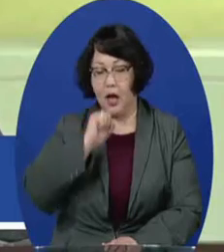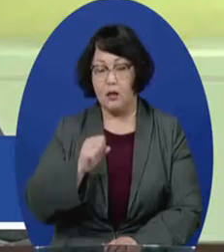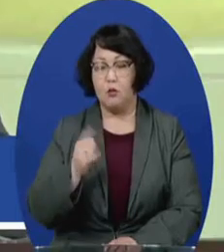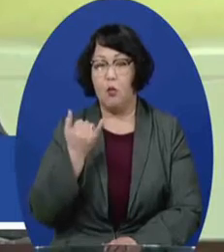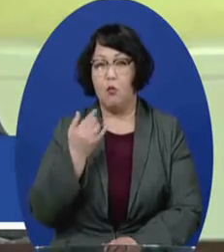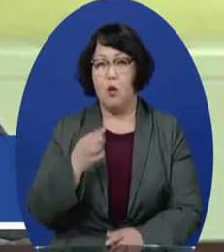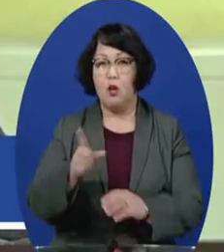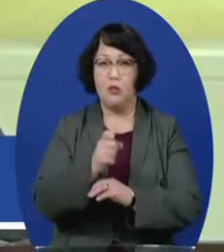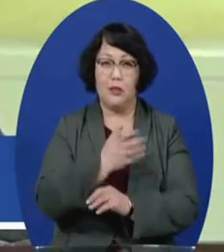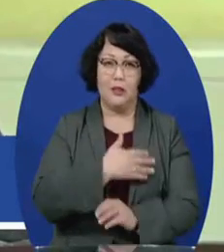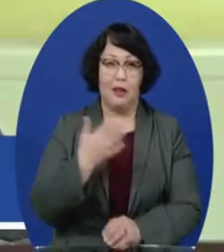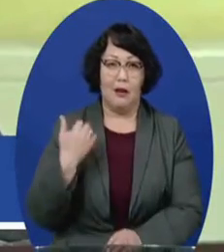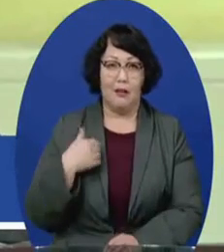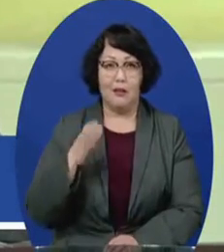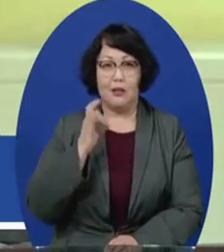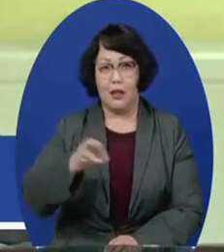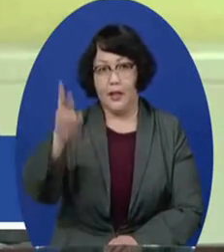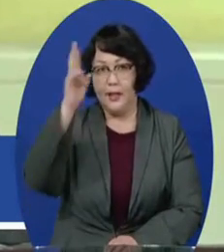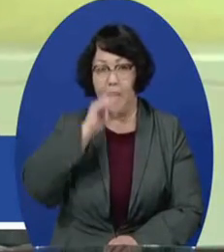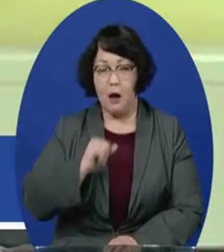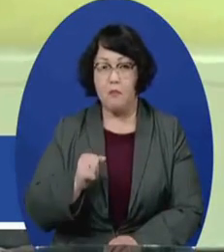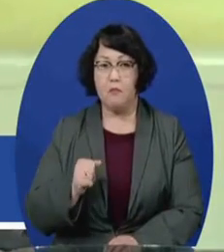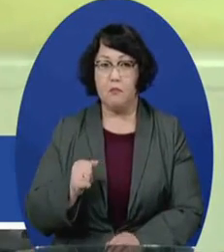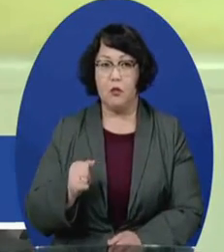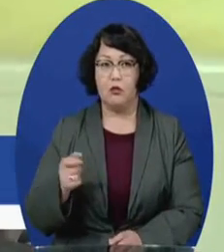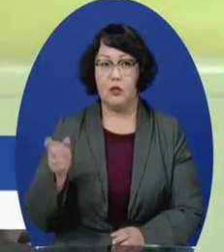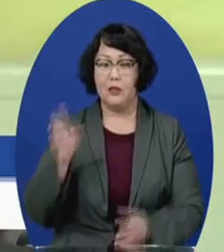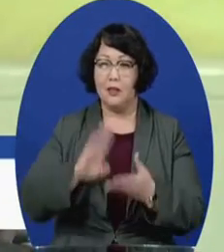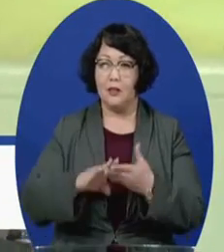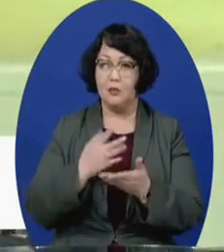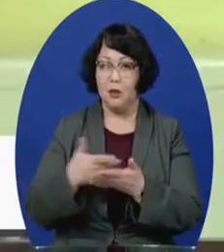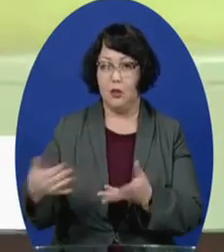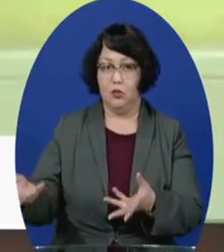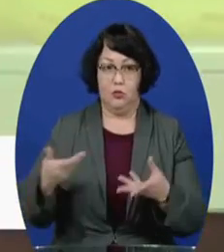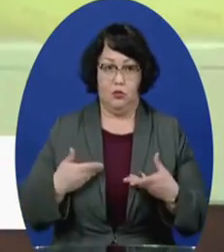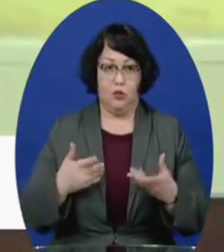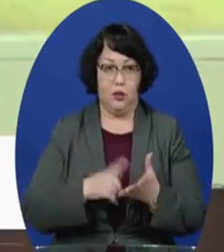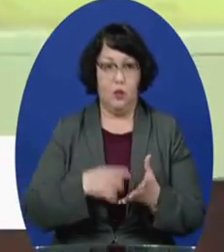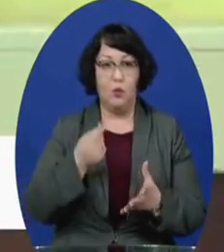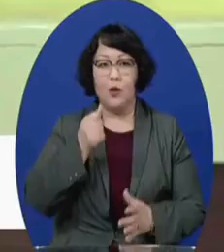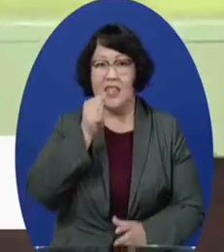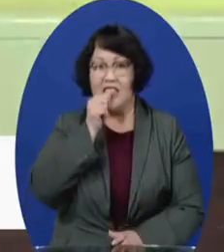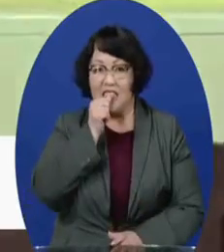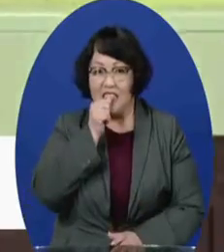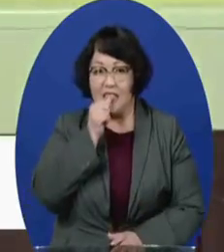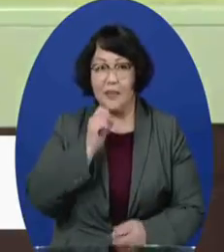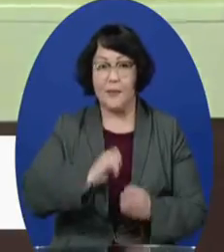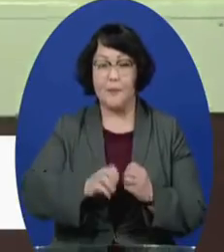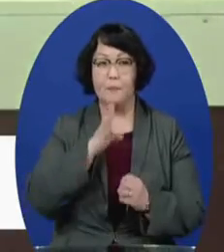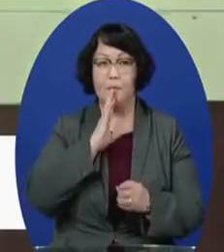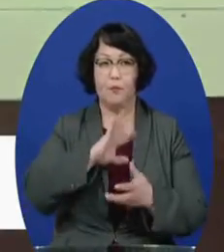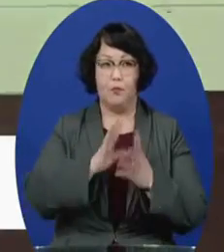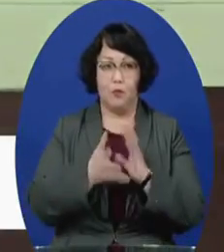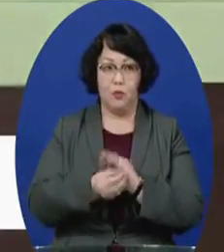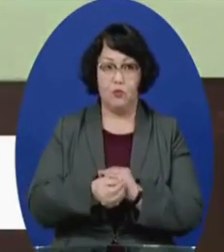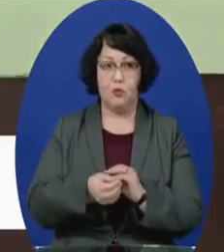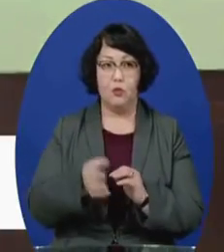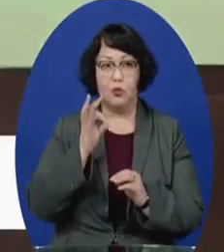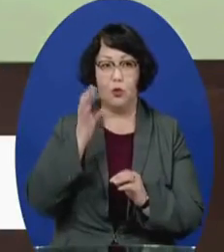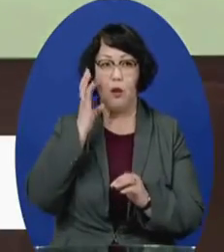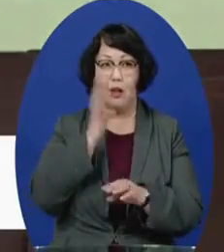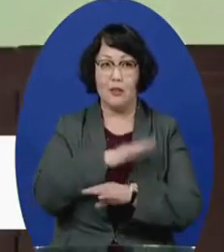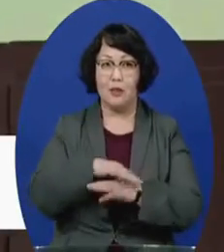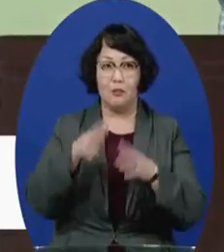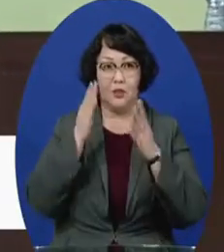дарга сангийн амныг нийлж танилцуулаач. Тэгээ бид нар ингээд мөнгө хэмнэх гэж байгаа юм гэж нөгөө цогцоор юм